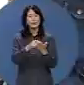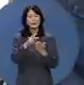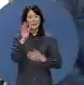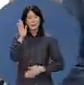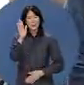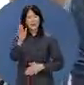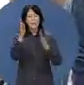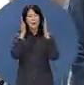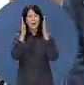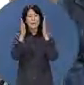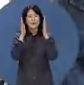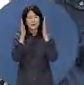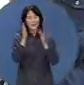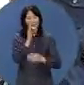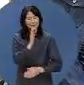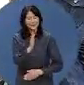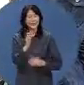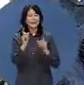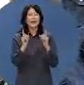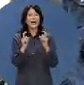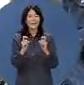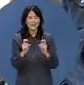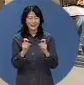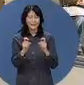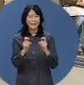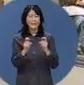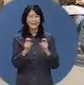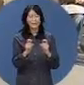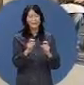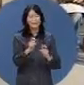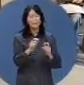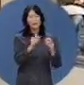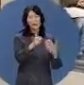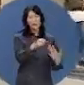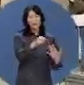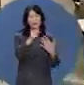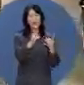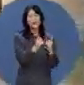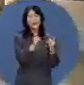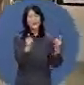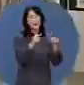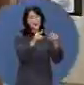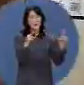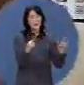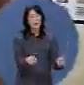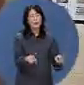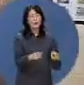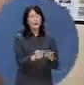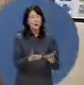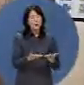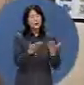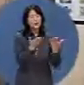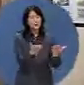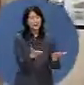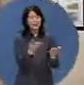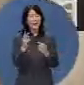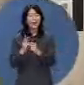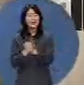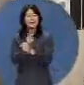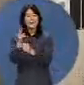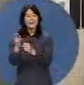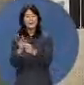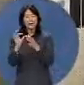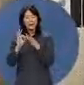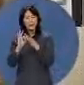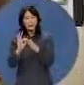くださいと挨拶しそれぞれの部門の入賞者に症状をそして2年連続で